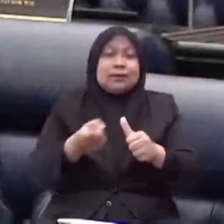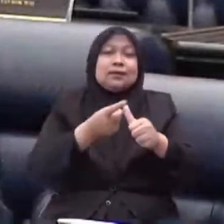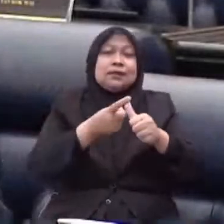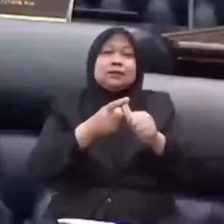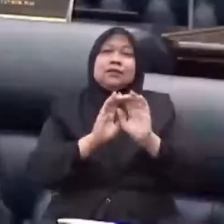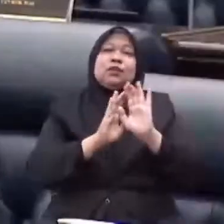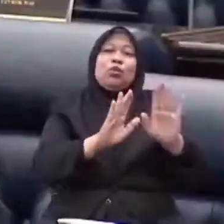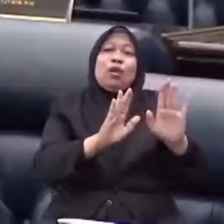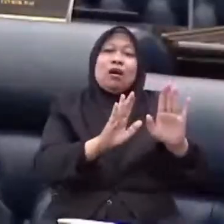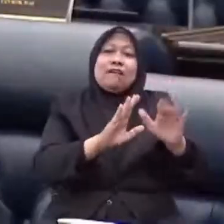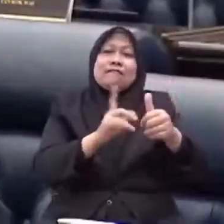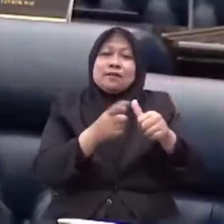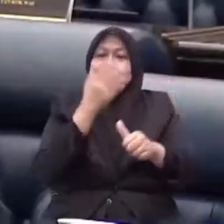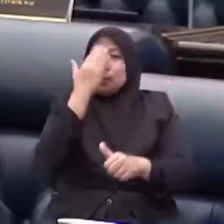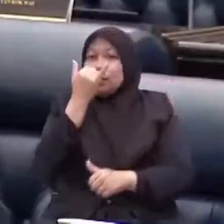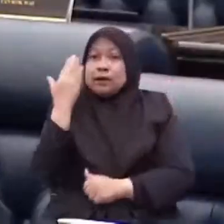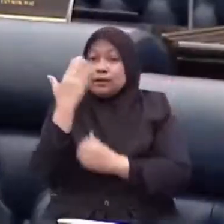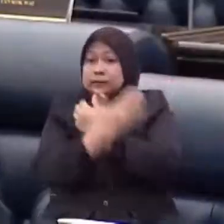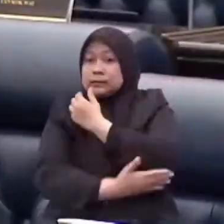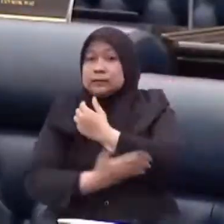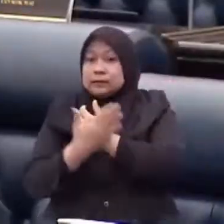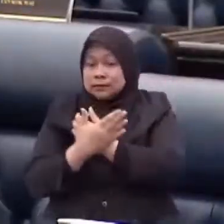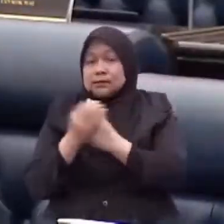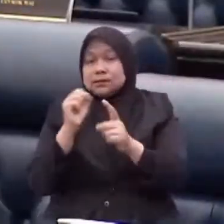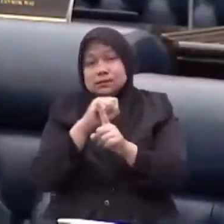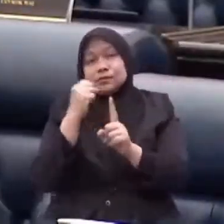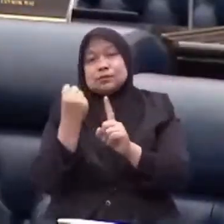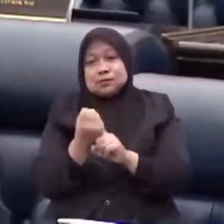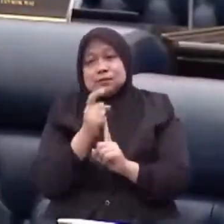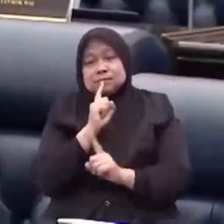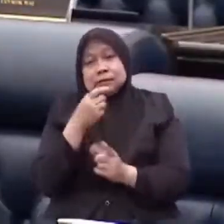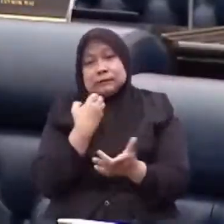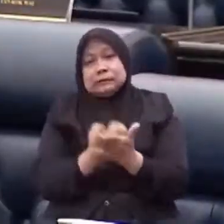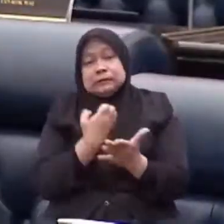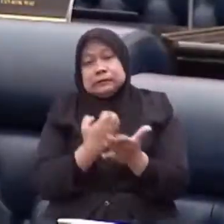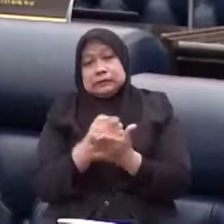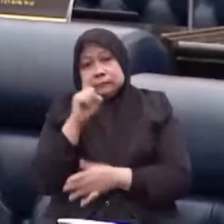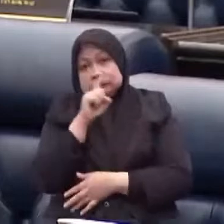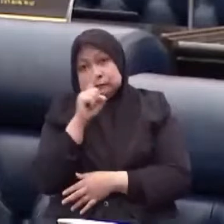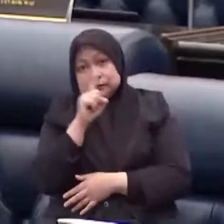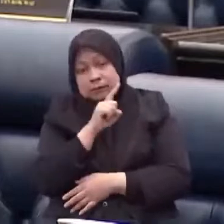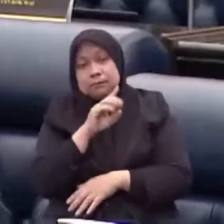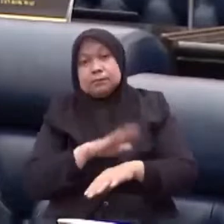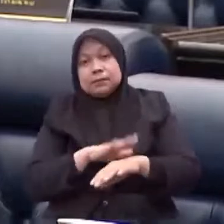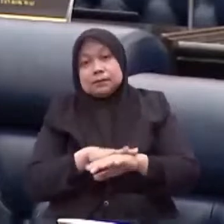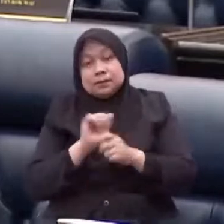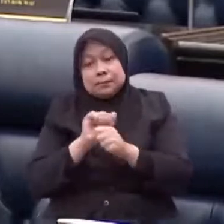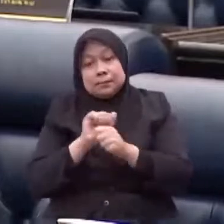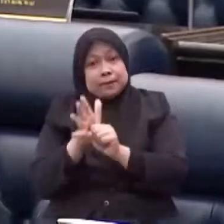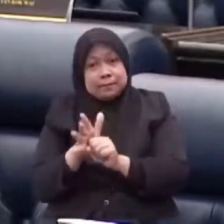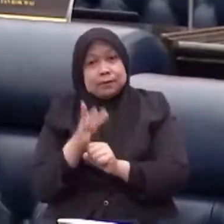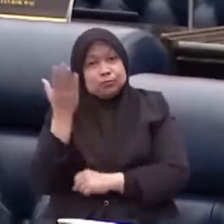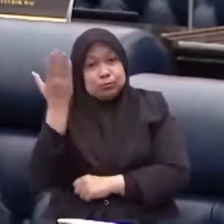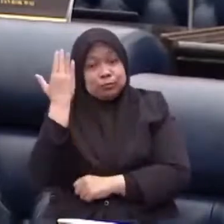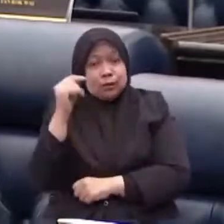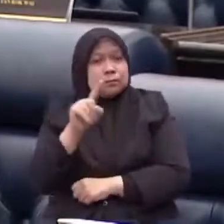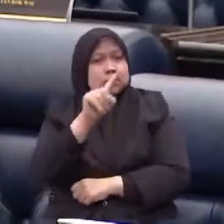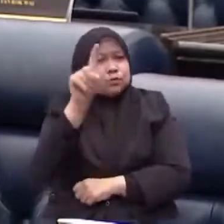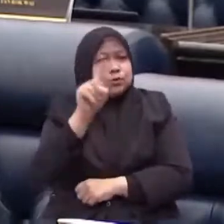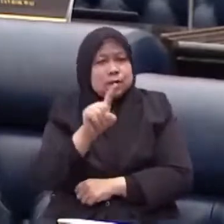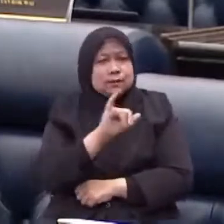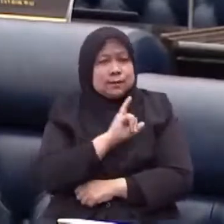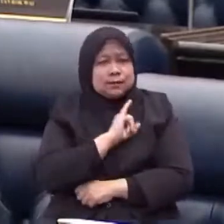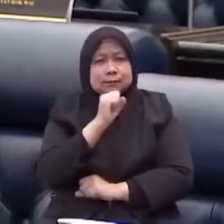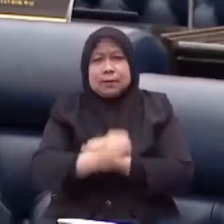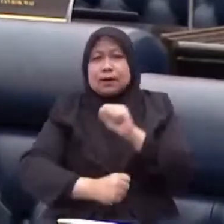itulah dana apabila negara melalui situasi ekonomi ataupun masa zaman pandemik persoalan